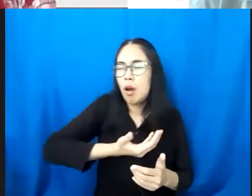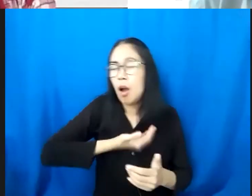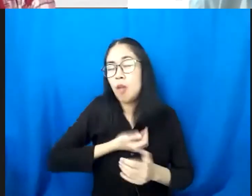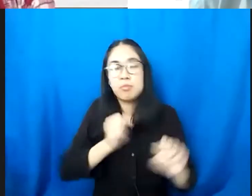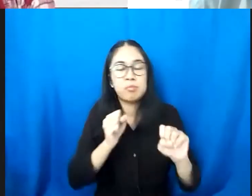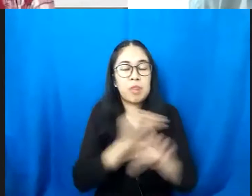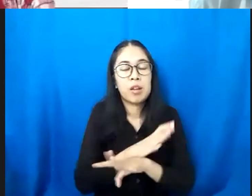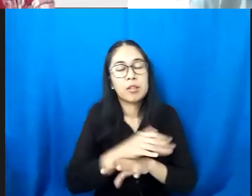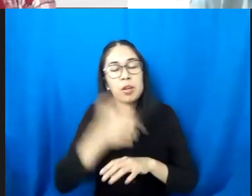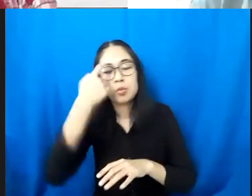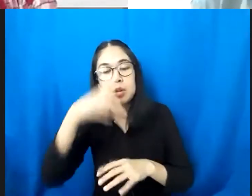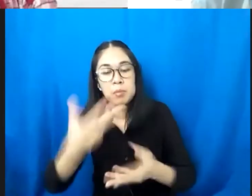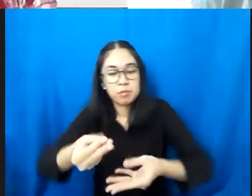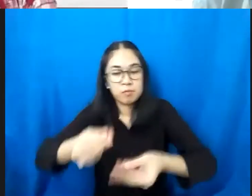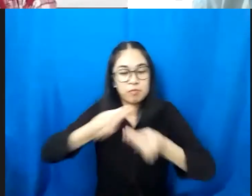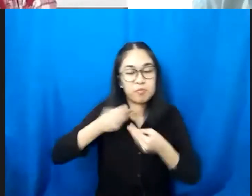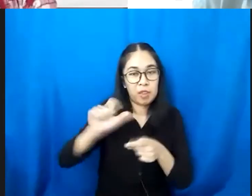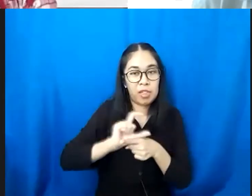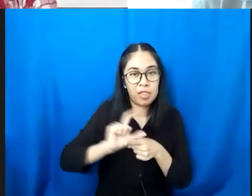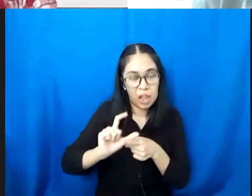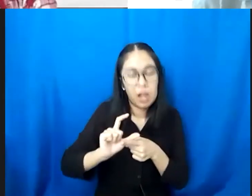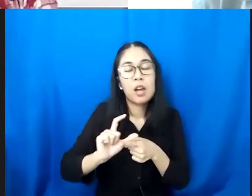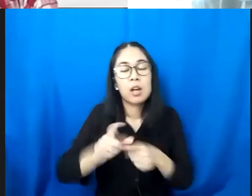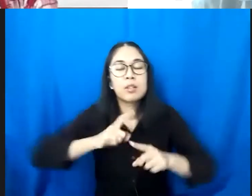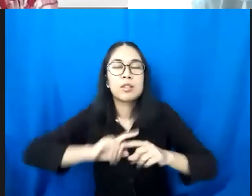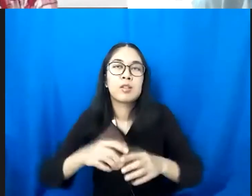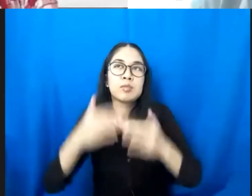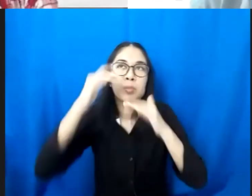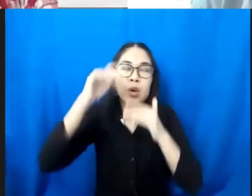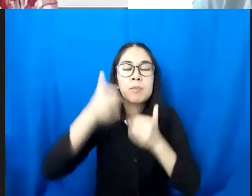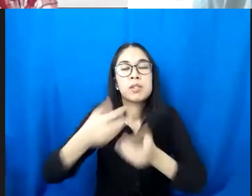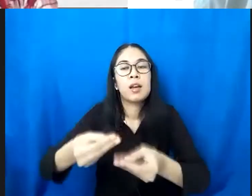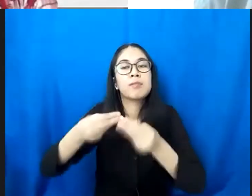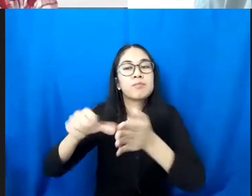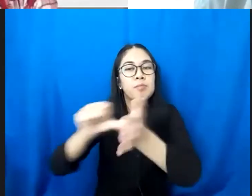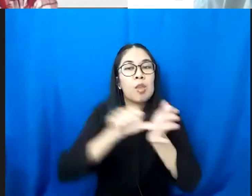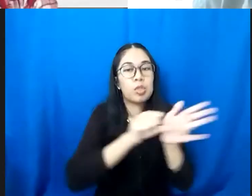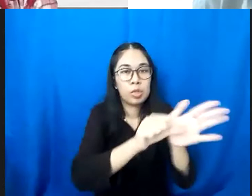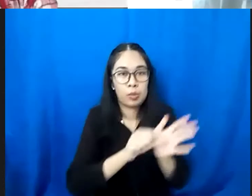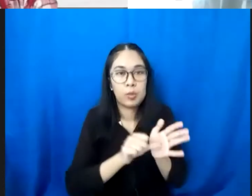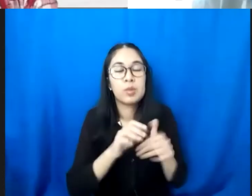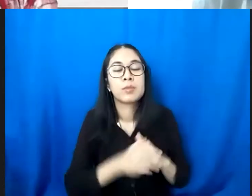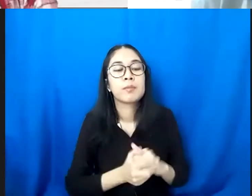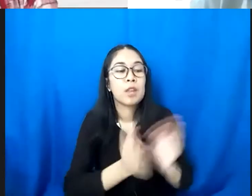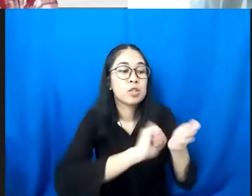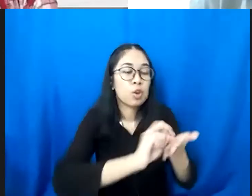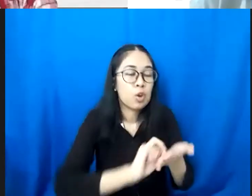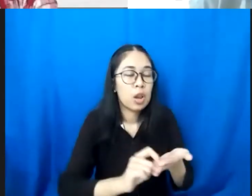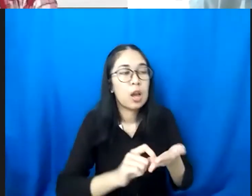itu. Kiranya semua pihak dapat membantu kami sebagai siswa dan sekolah dapat mendukung